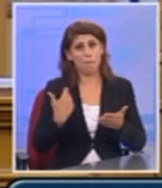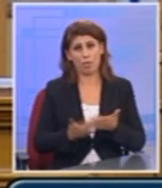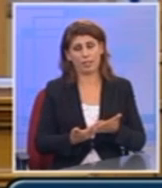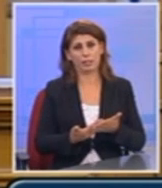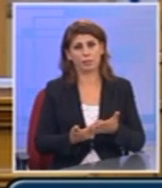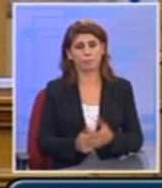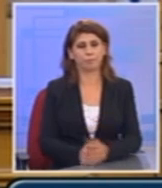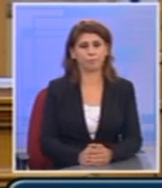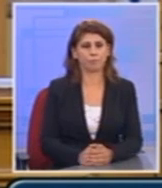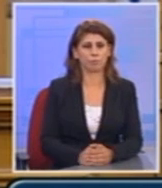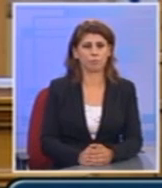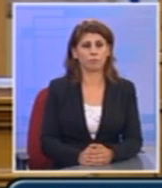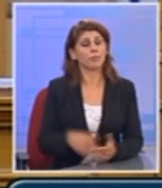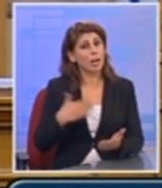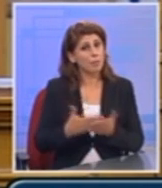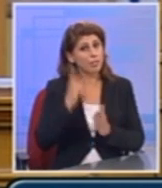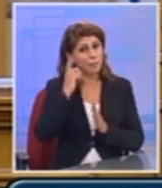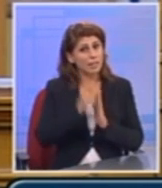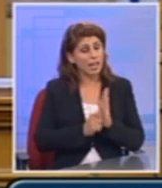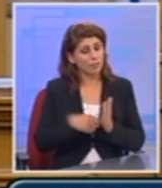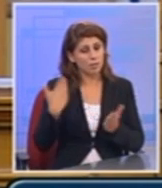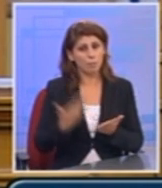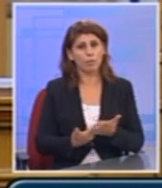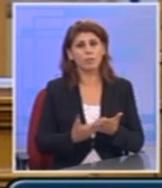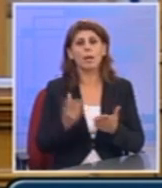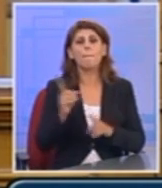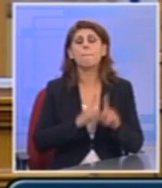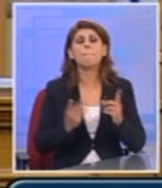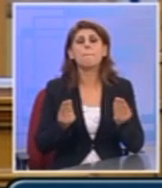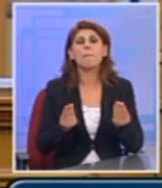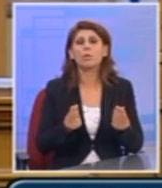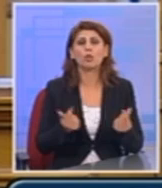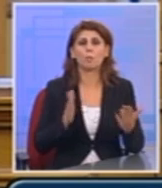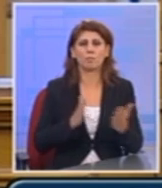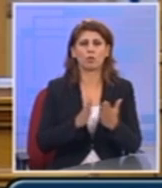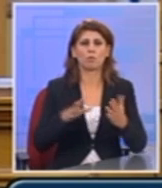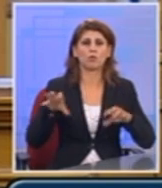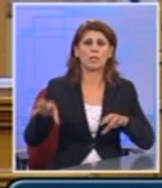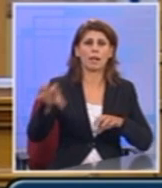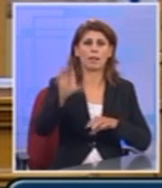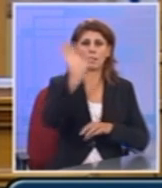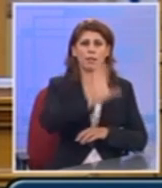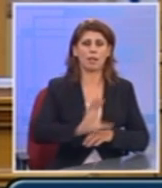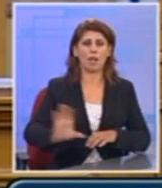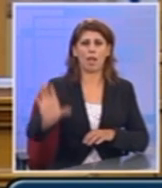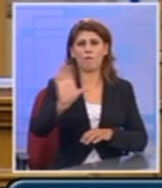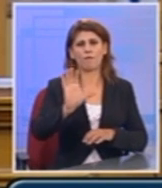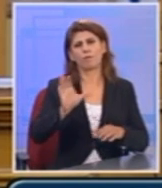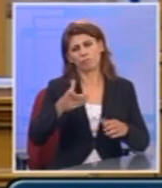αποδειχθεί και αποδεικνύεται από την έκθεση με ποιον τρόπο αντιμετωπίζουν τις χώρες οι ευρωπαϊκές